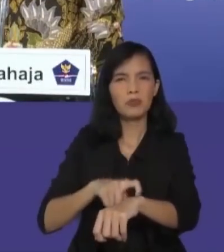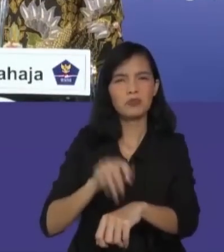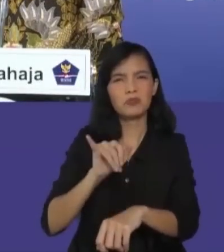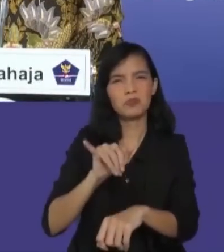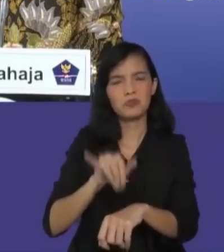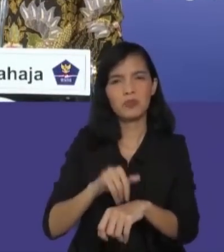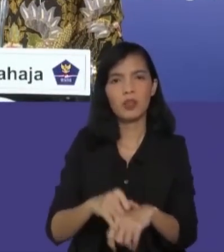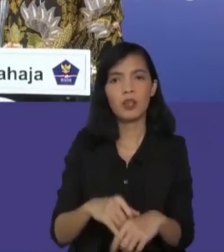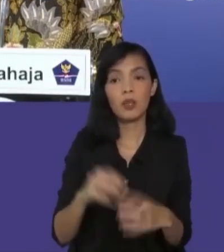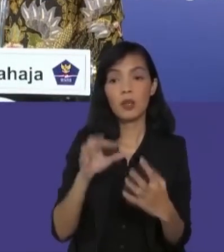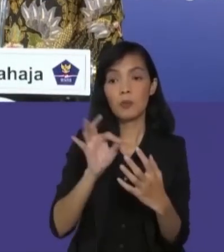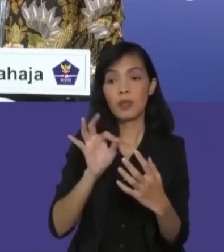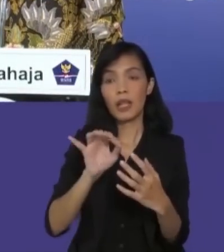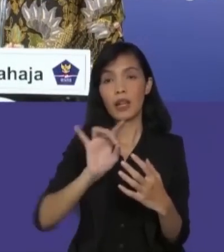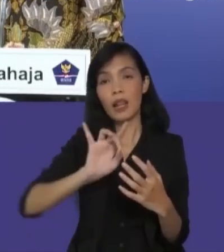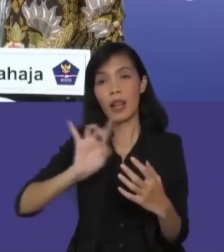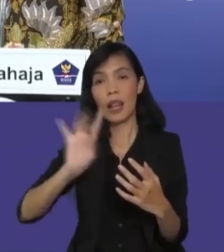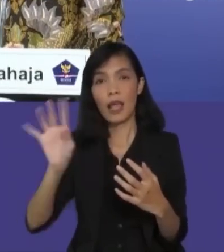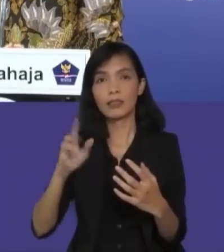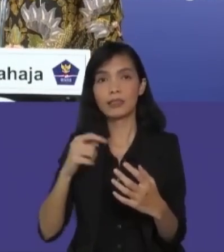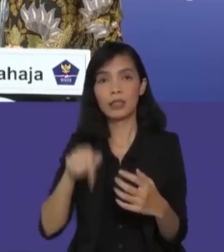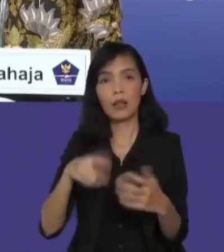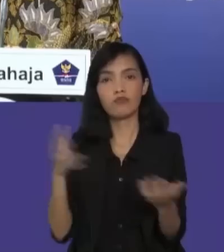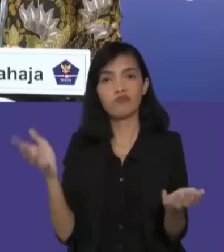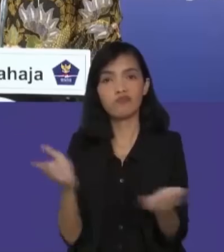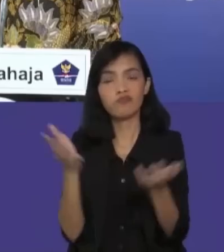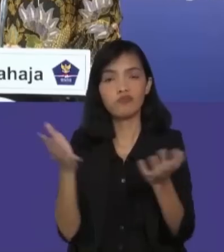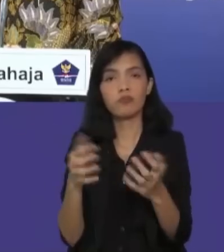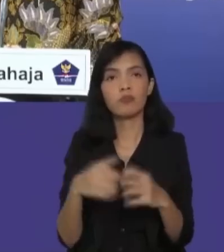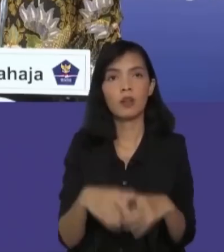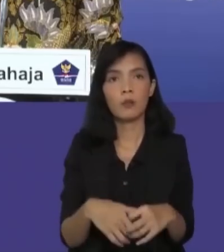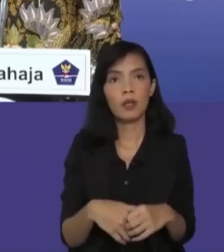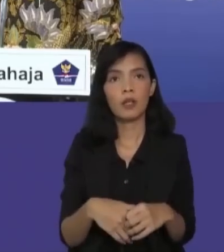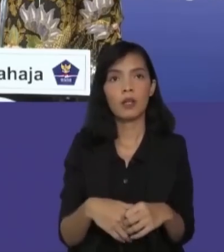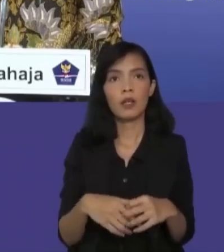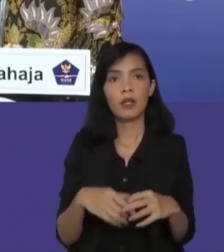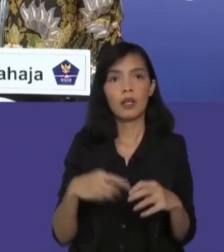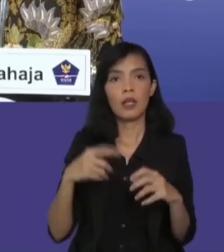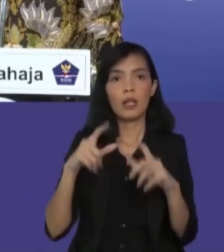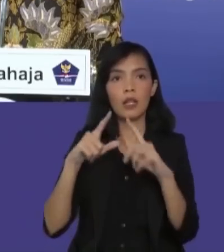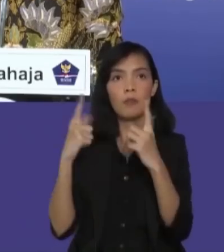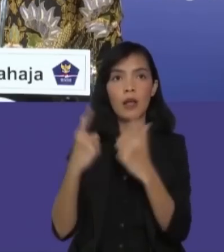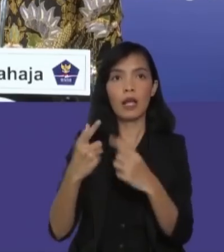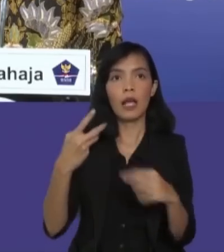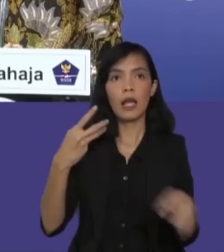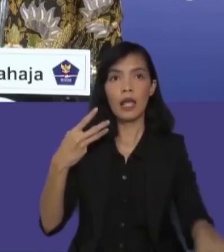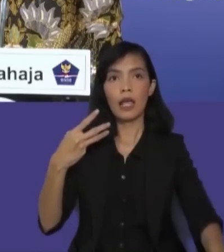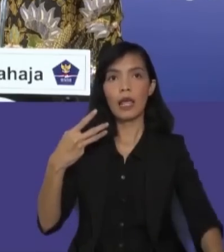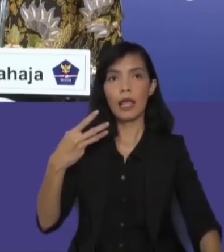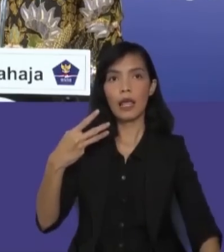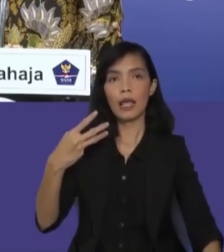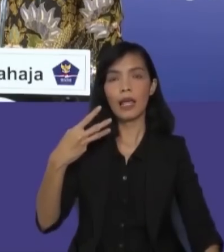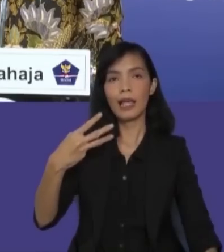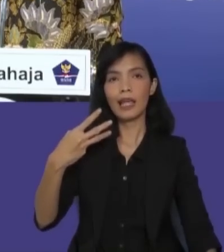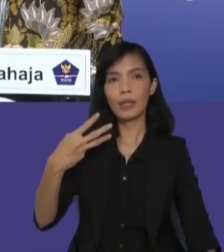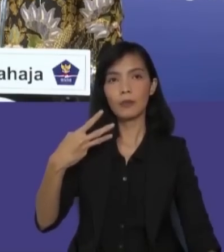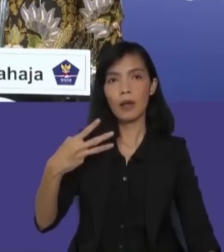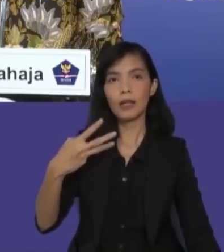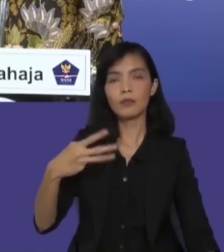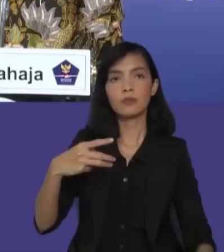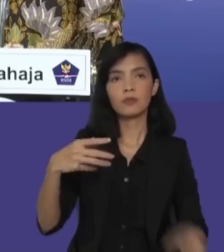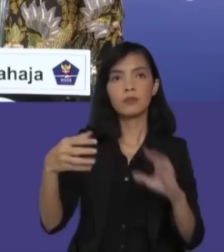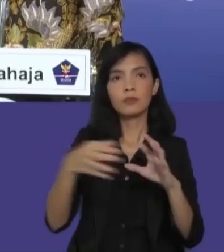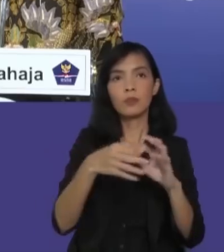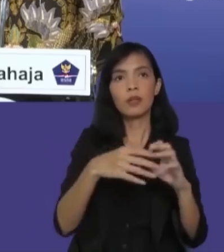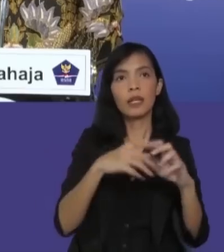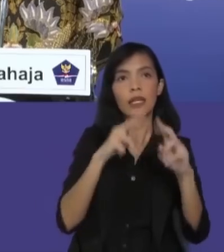satu alternatif yang akan kita dorong adalah kerjasama antara lembaga Eijkman dengan lembaga internasional yang juga